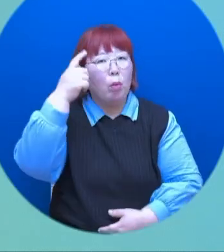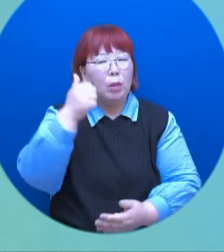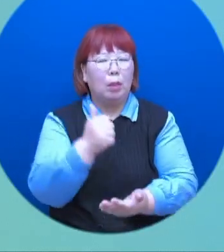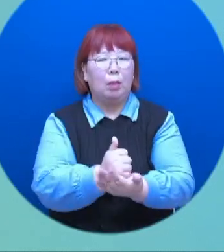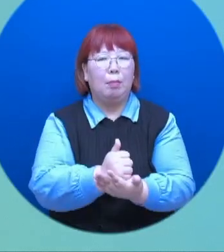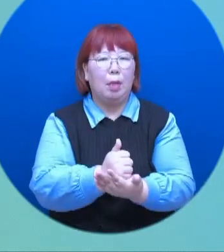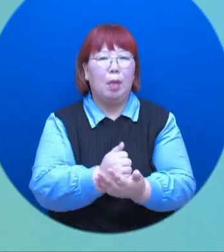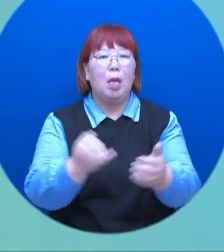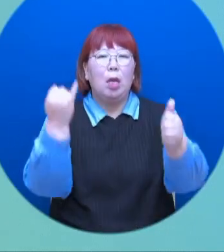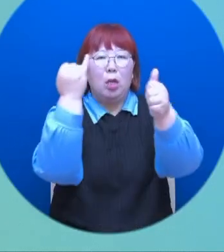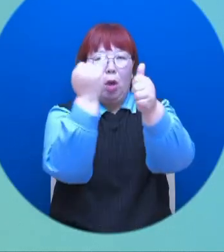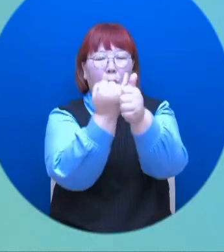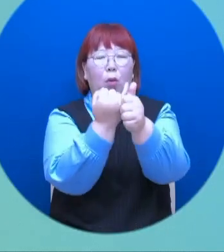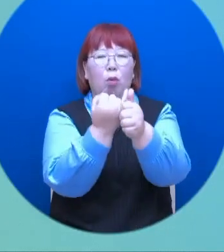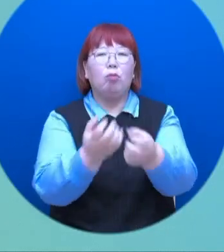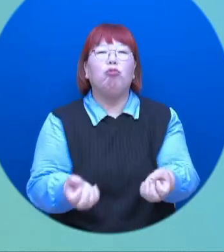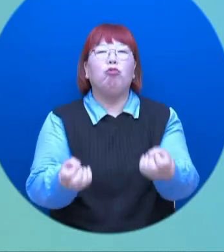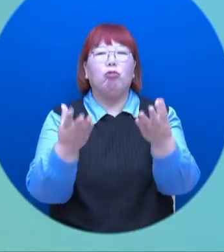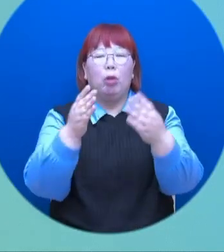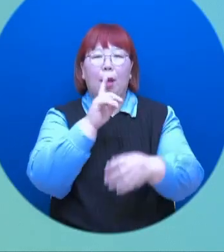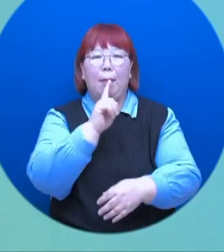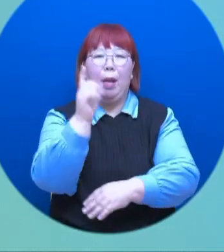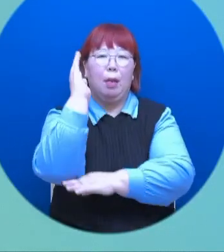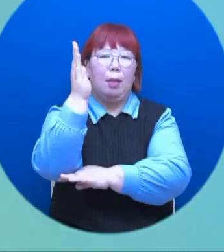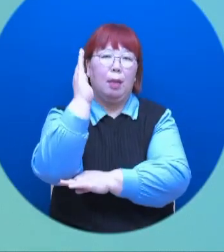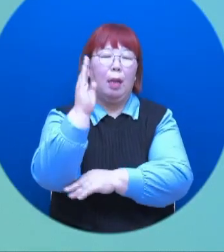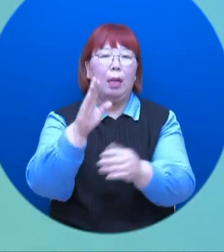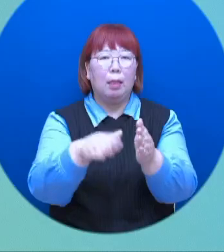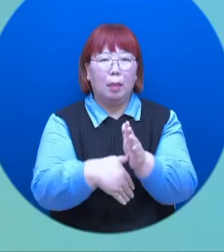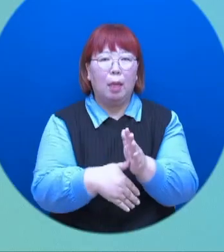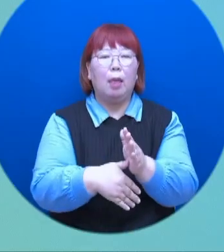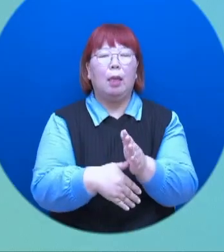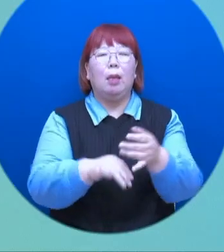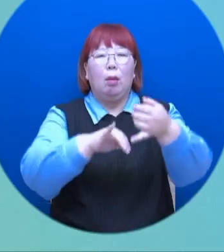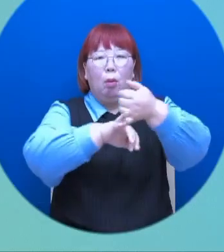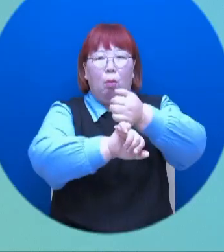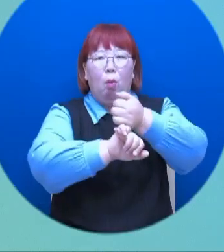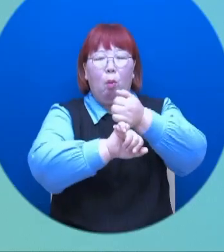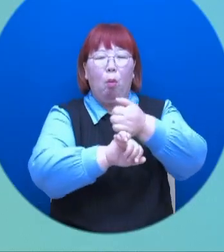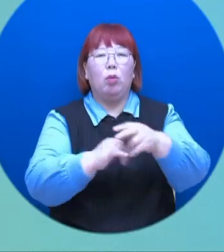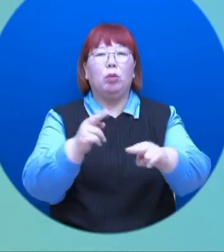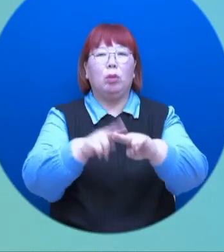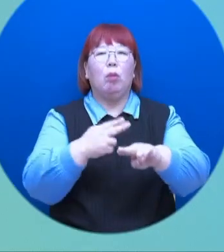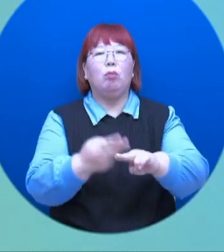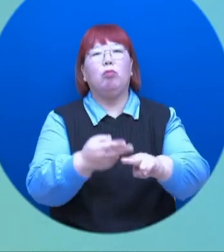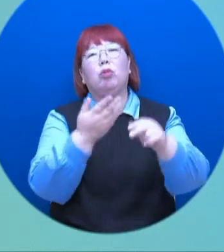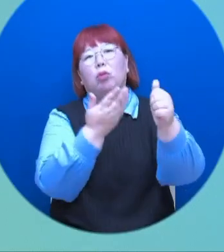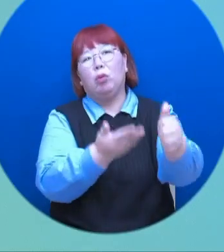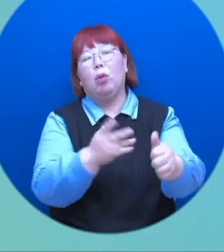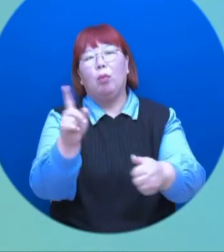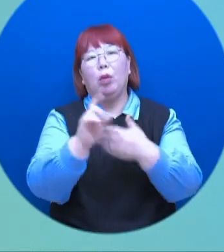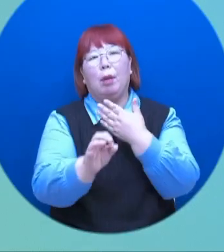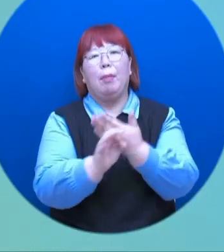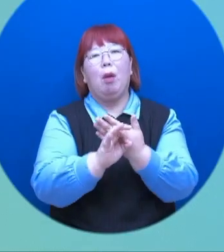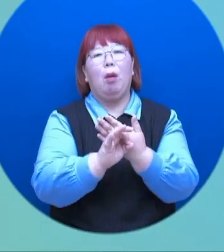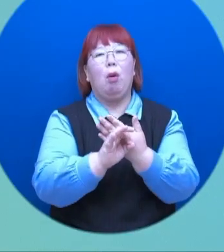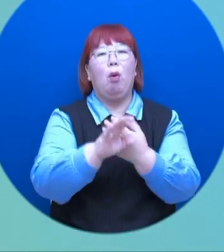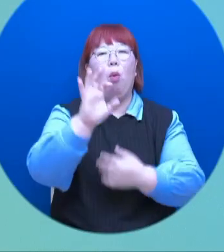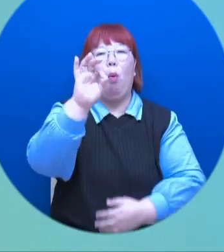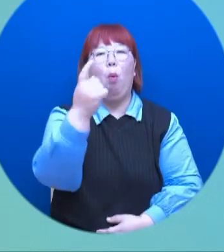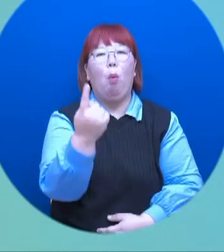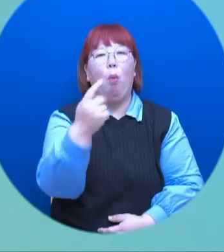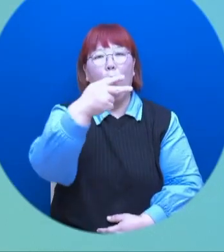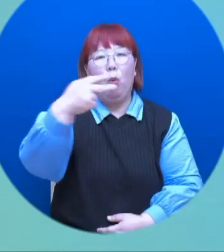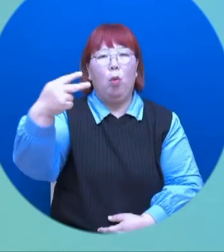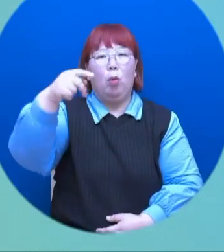하고 신랑 신부에게 꼭 선물하는 게 있는데 오뚜기를 선물을 한다는 거예요.